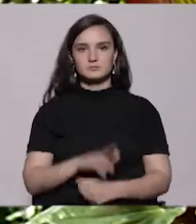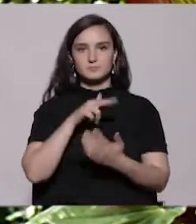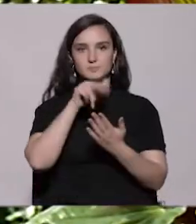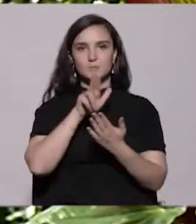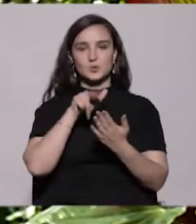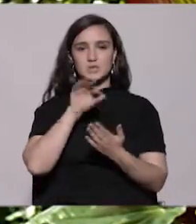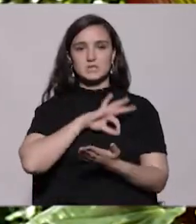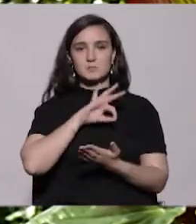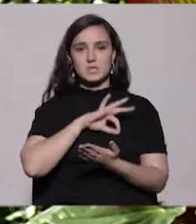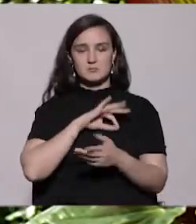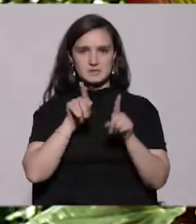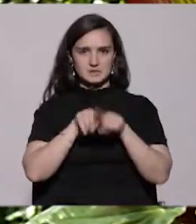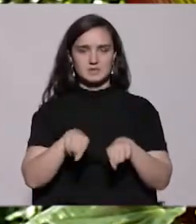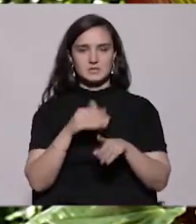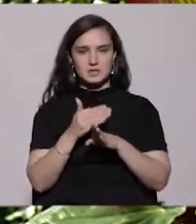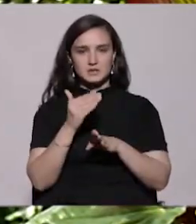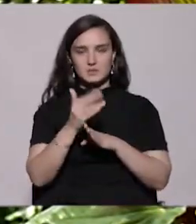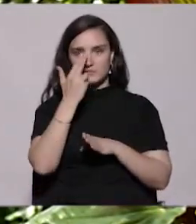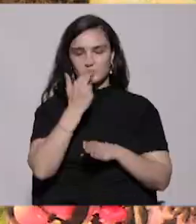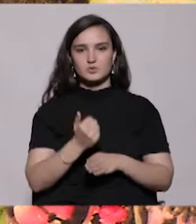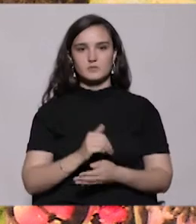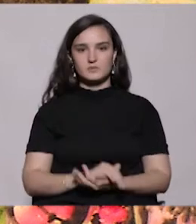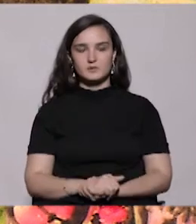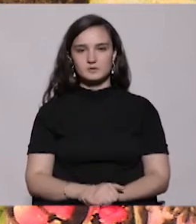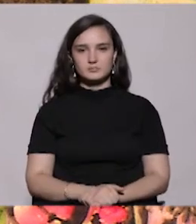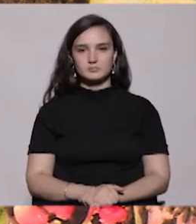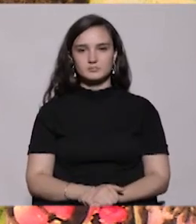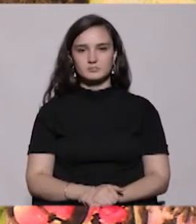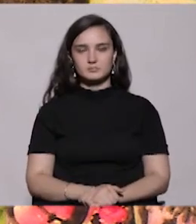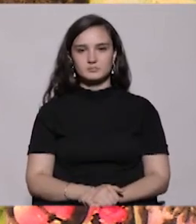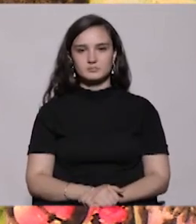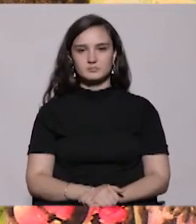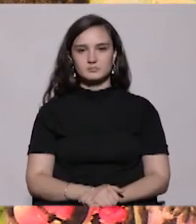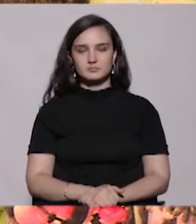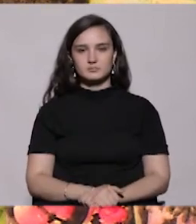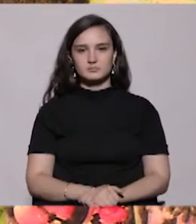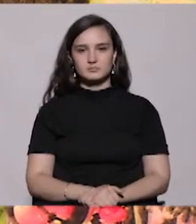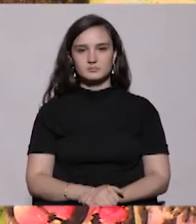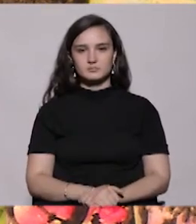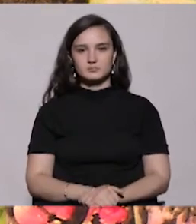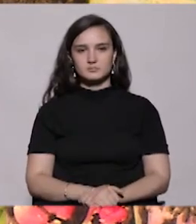ფუნჯის ხმარებასაც თან მივეჩვევეთ. ანახეთ, რომ ვიწყებთ წურიმს უქანი და მერე